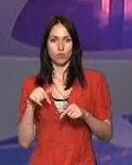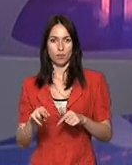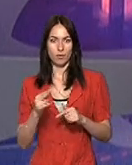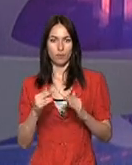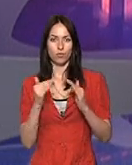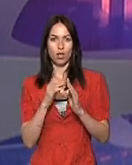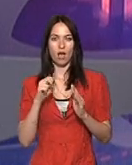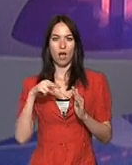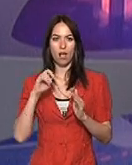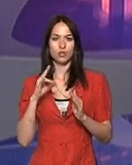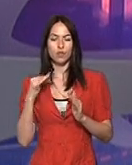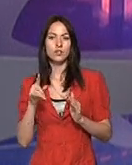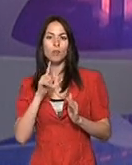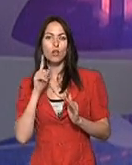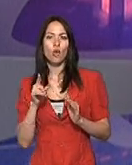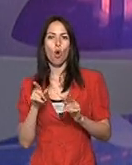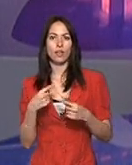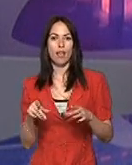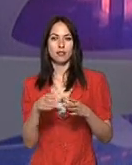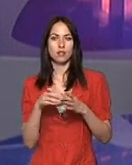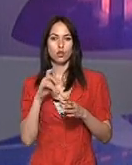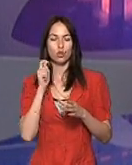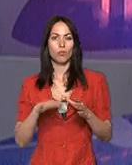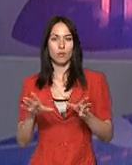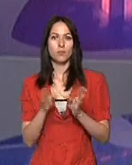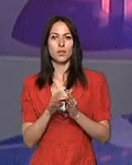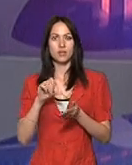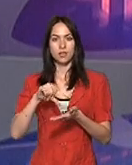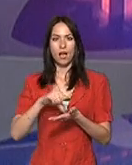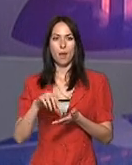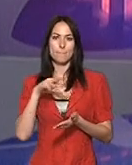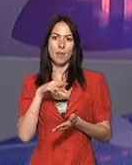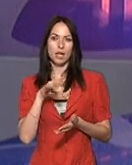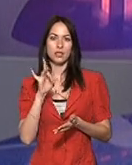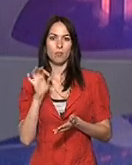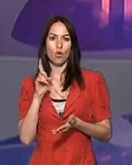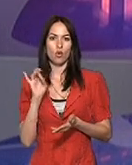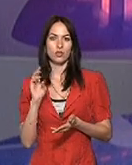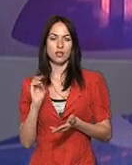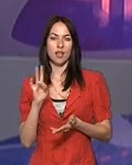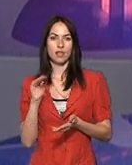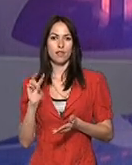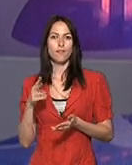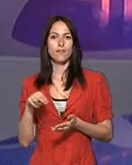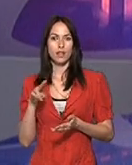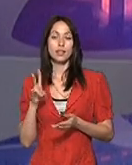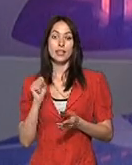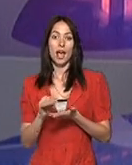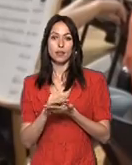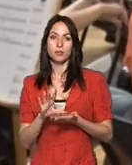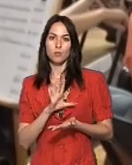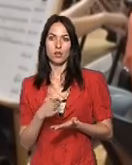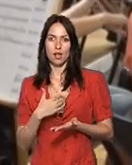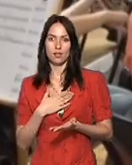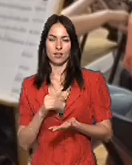Молодіжний оркестр «Слобожанський» виступатиме разом із автором екскурсії Харкова Максимом Розенфельдом. На репетиції побувала Маргарита Дешкіна.